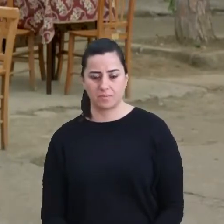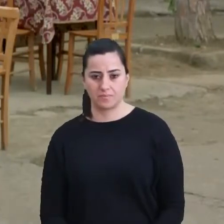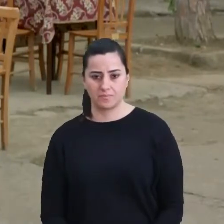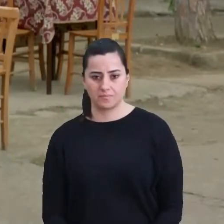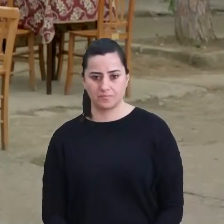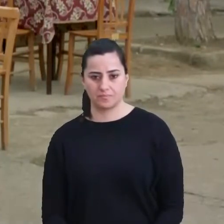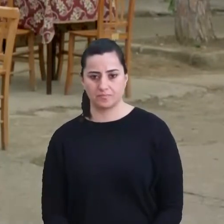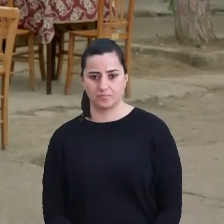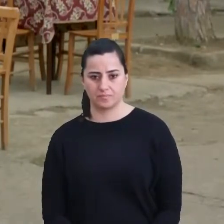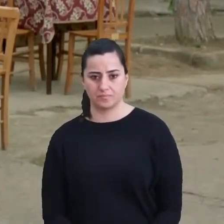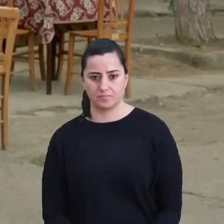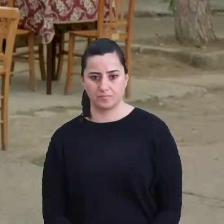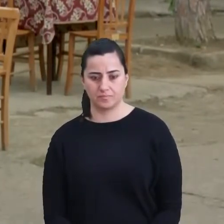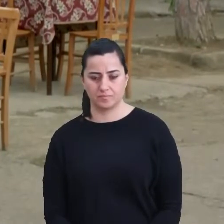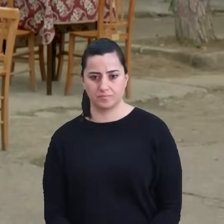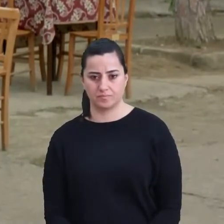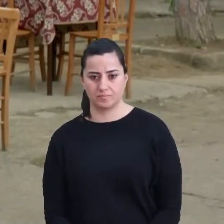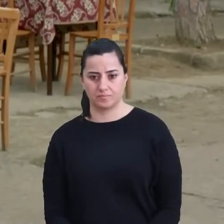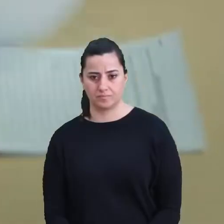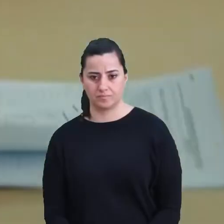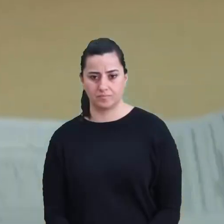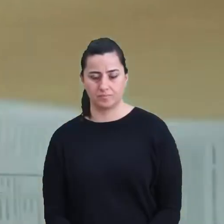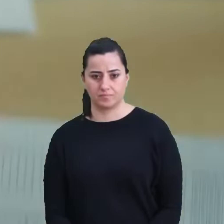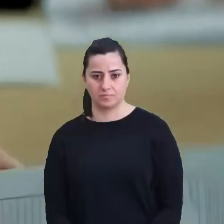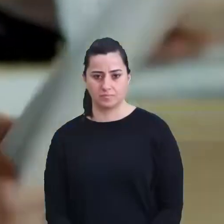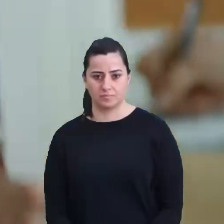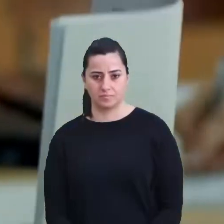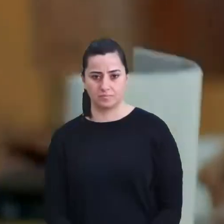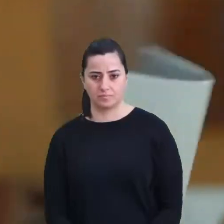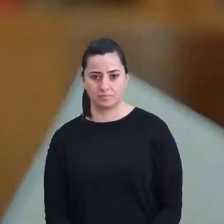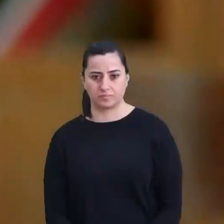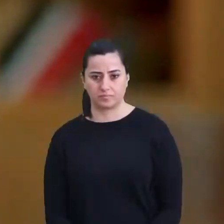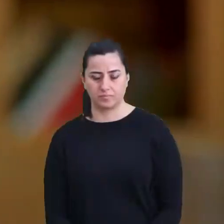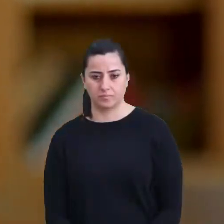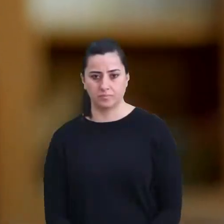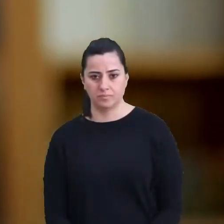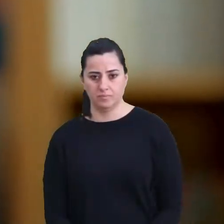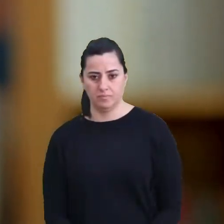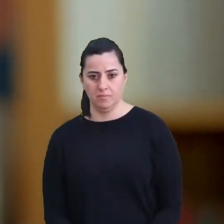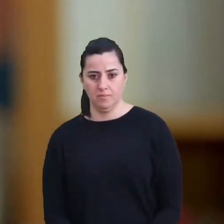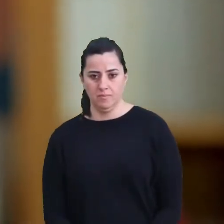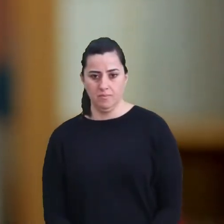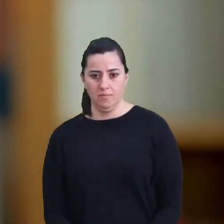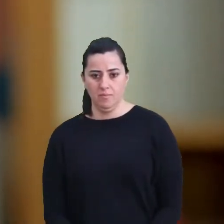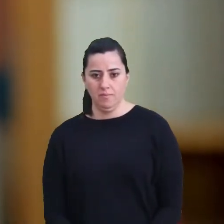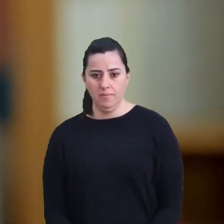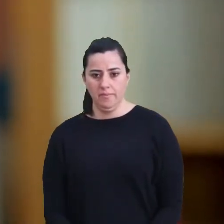İsteksizce gülüp İsmail'i uğurladı. Zümrüt Öğretmenler Odası'nda masadaki kağıtları topladı.